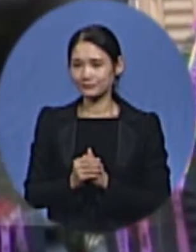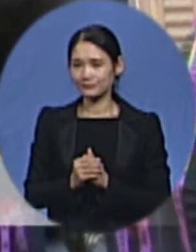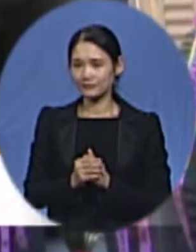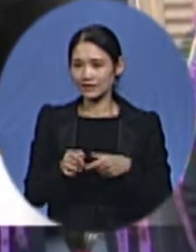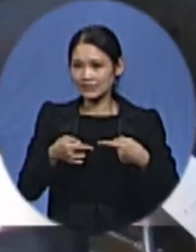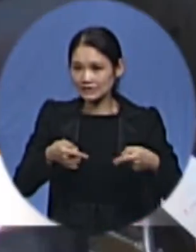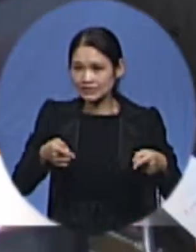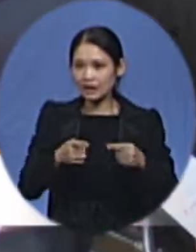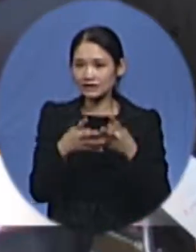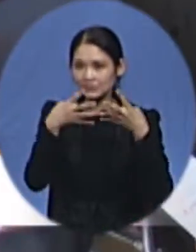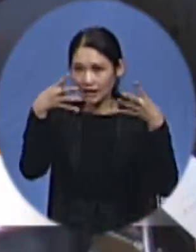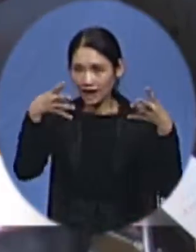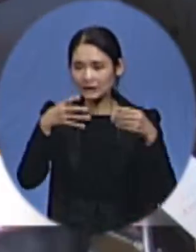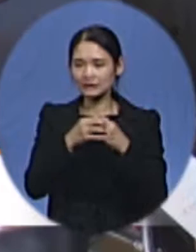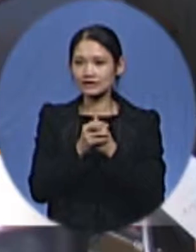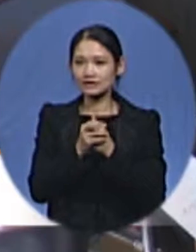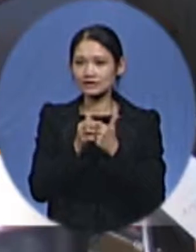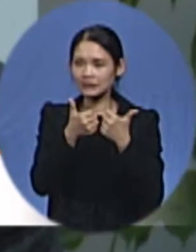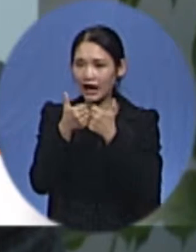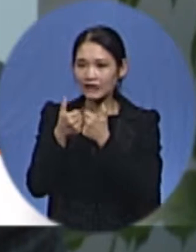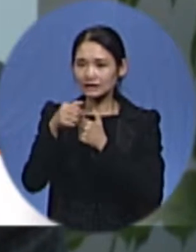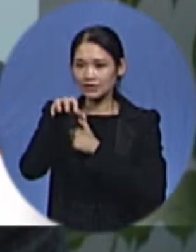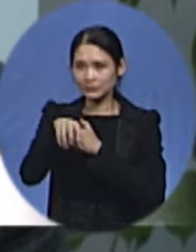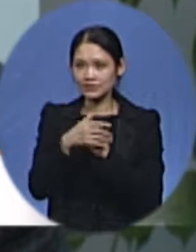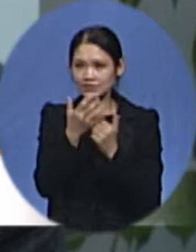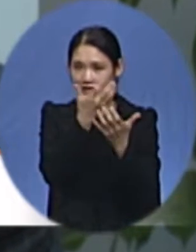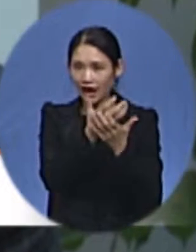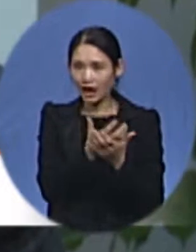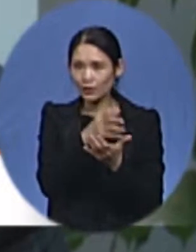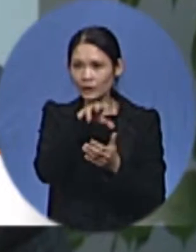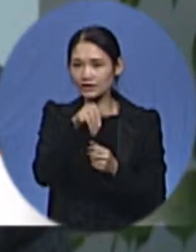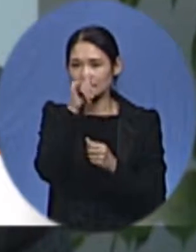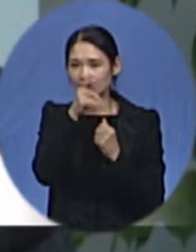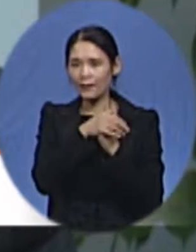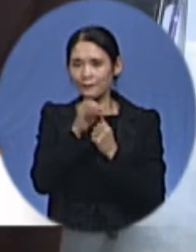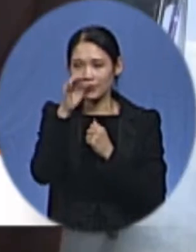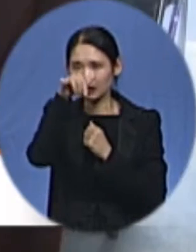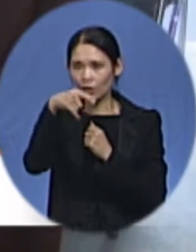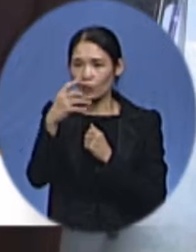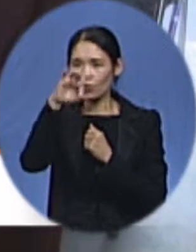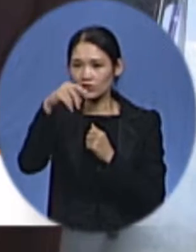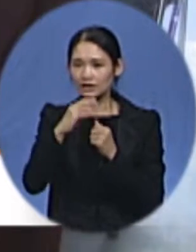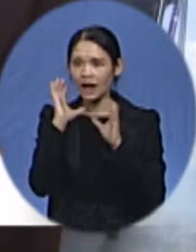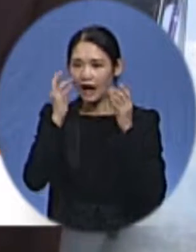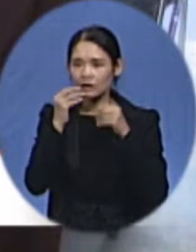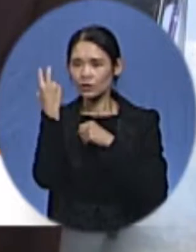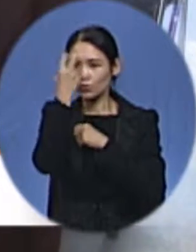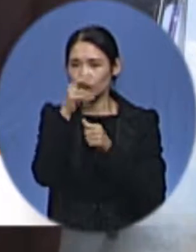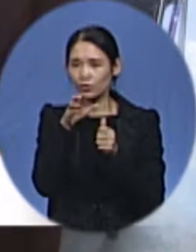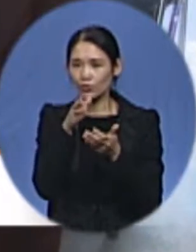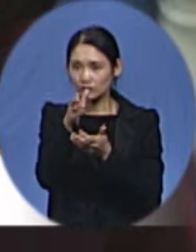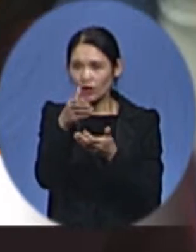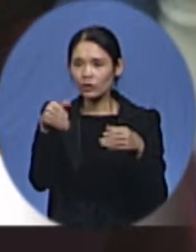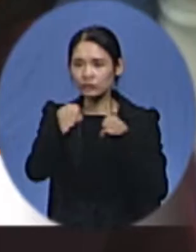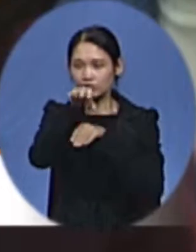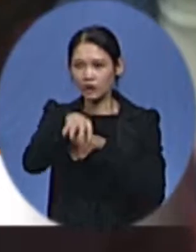지하 1층, 지상 4층의 상담실과 자료실 등이 있는 빅골 아동보호전문기관은 아동학대 신고 접수와